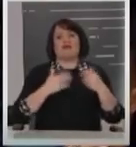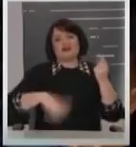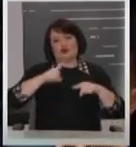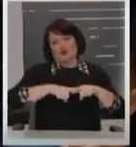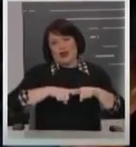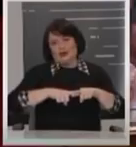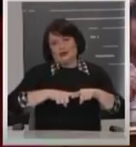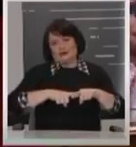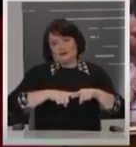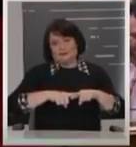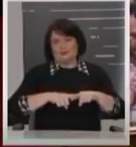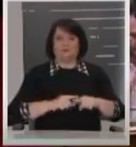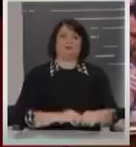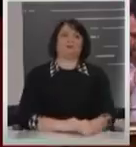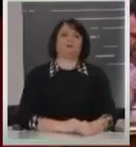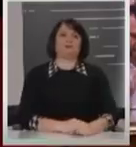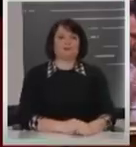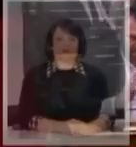Ελλήνων.